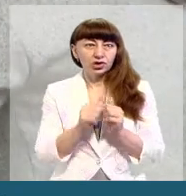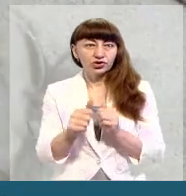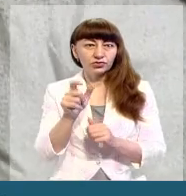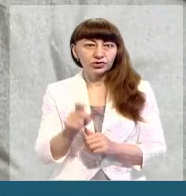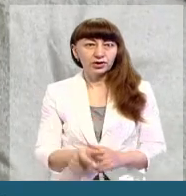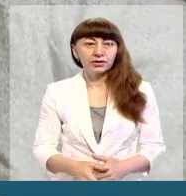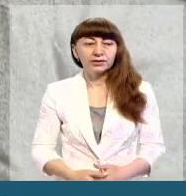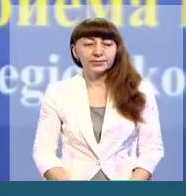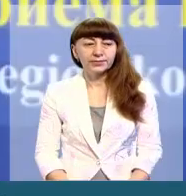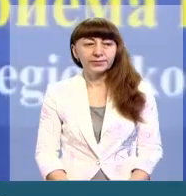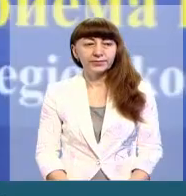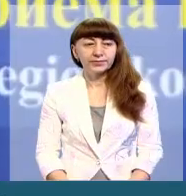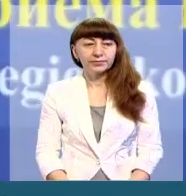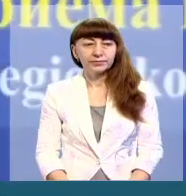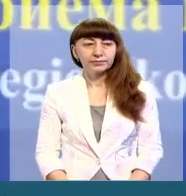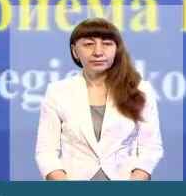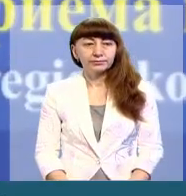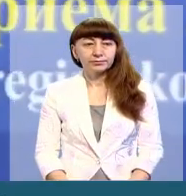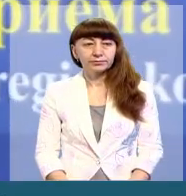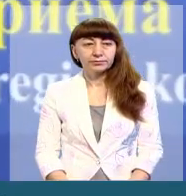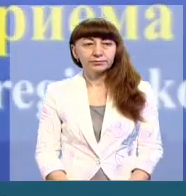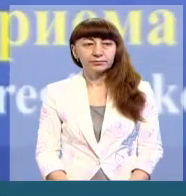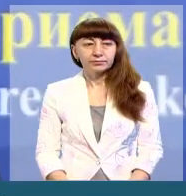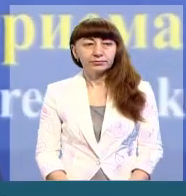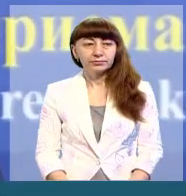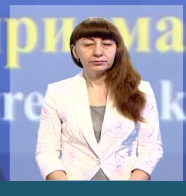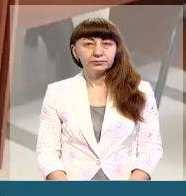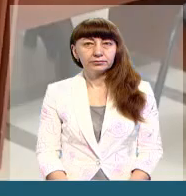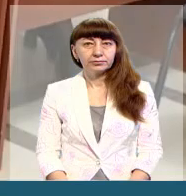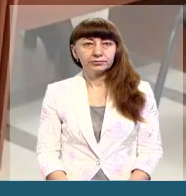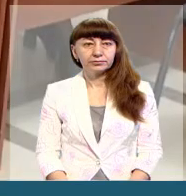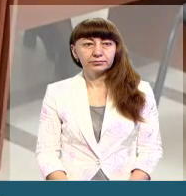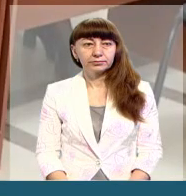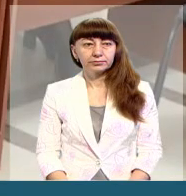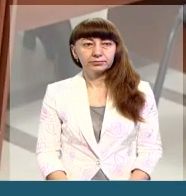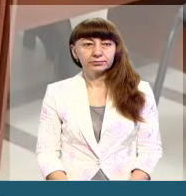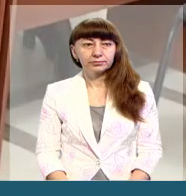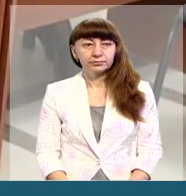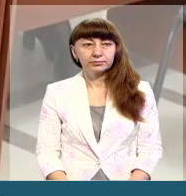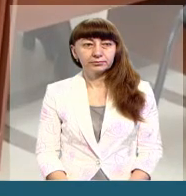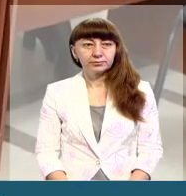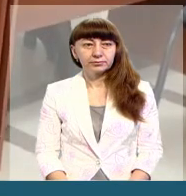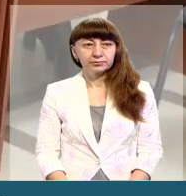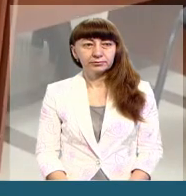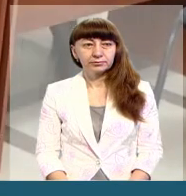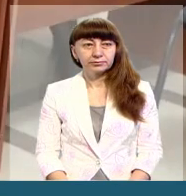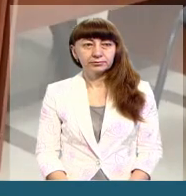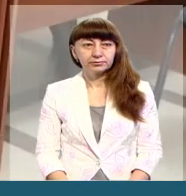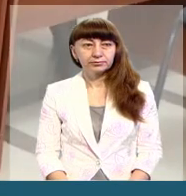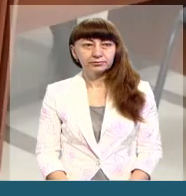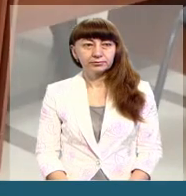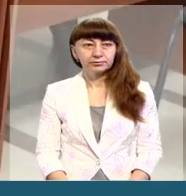көрсетілетін мемлекеттік қызметтердің ашықтығын, қолжетімділігін, сапасын қамтамасыз етеді. Гүлім Қажымқызы, Әлібек Сұлтанов,